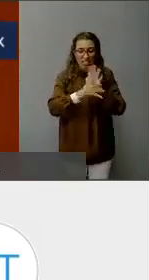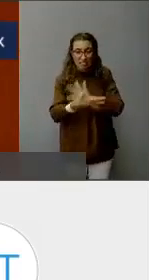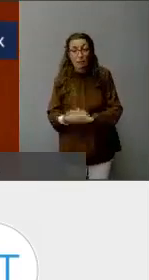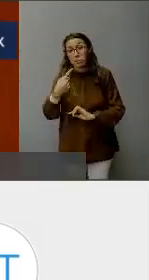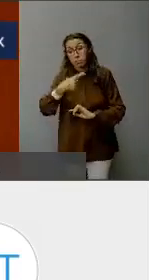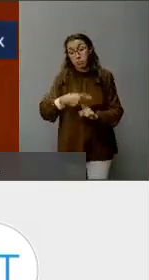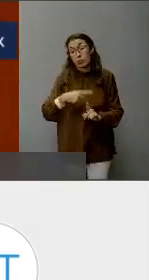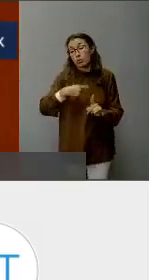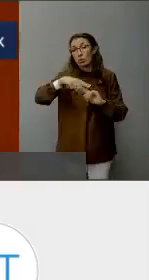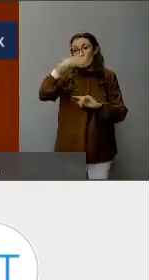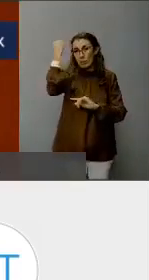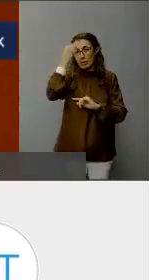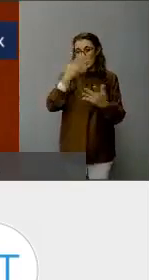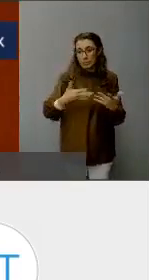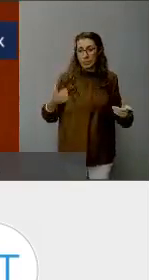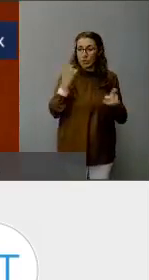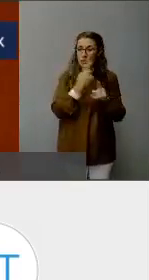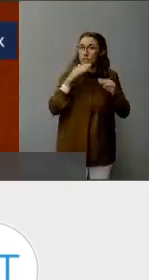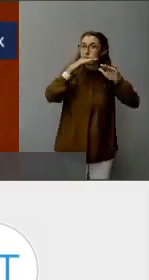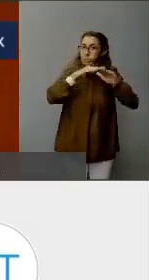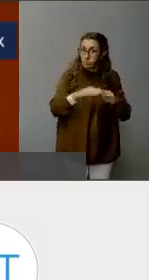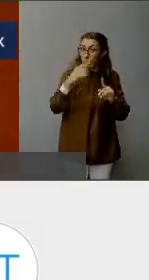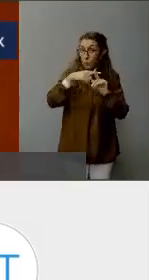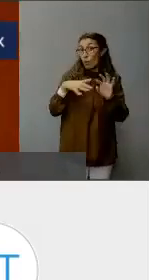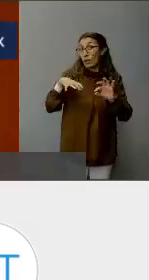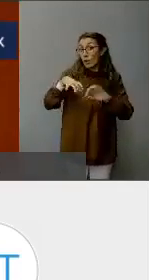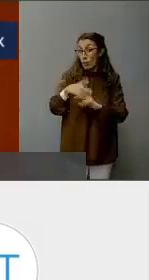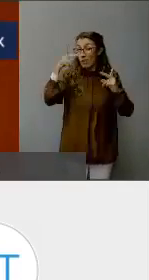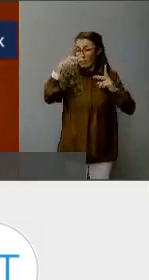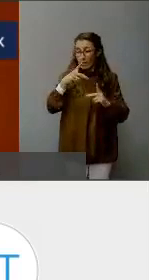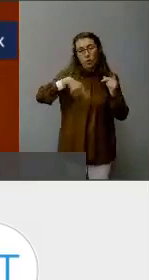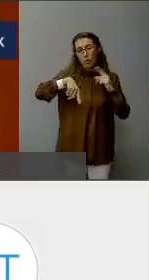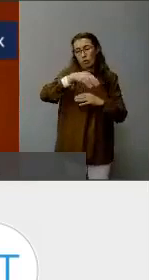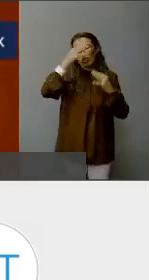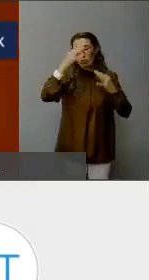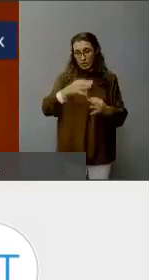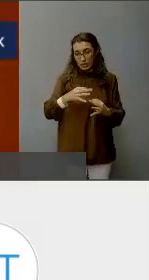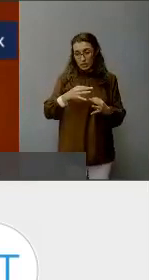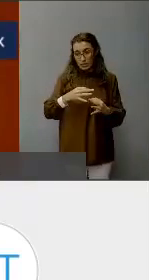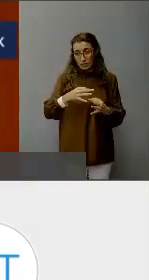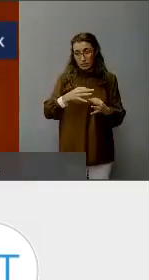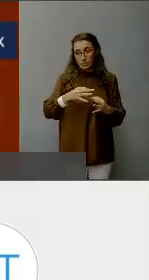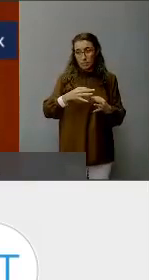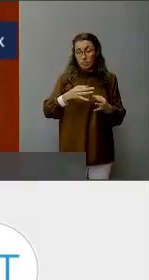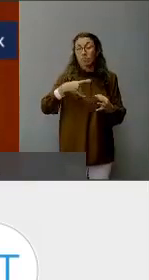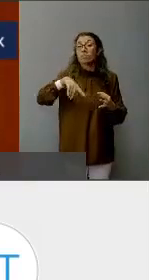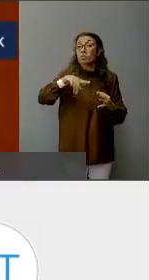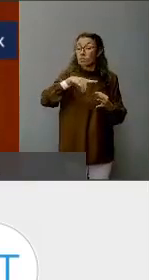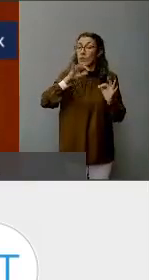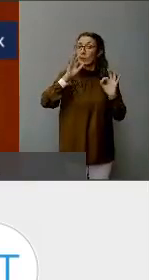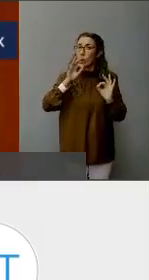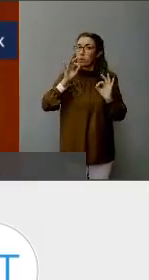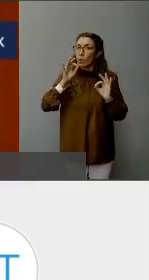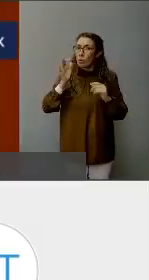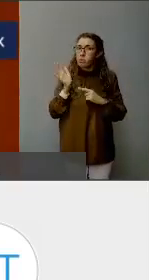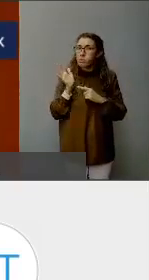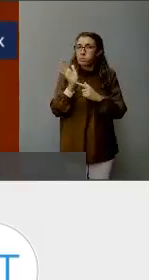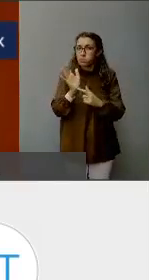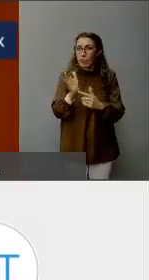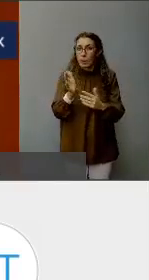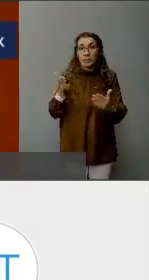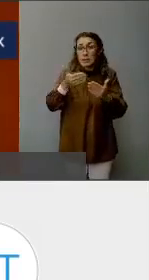deve essere preservata realmente recuperata e siamo così convinti che abbiamo presentato oggi la proposta alternativa